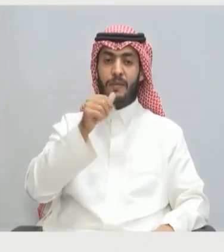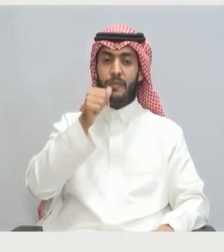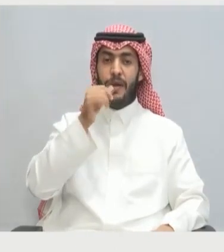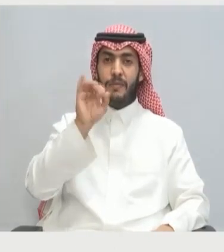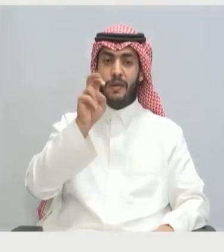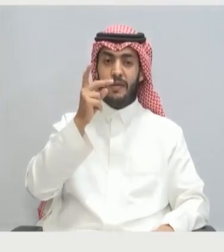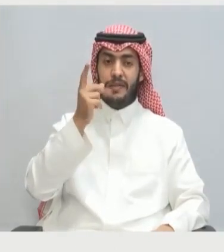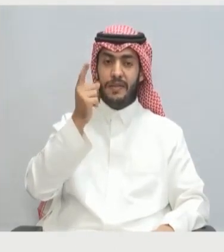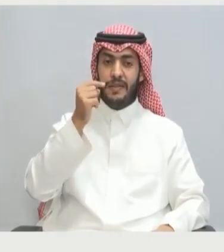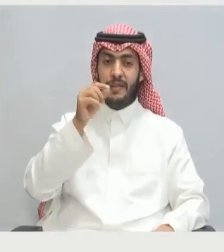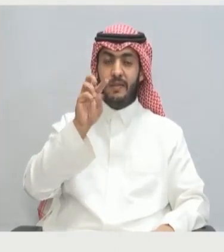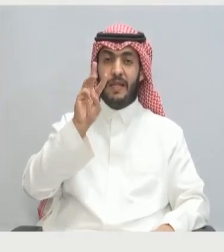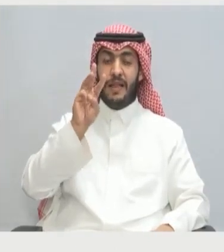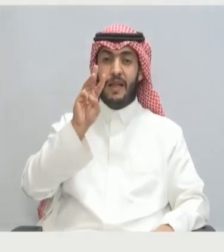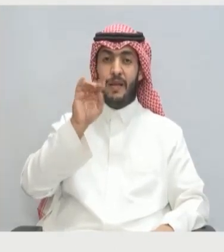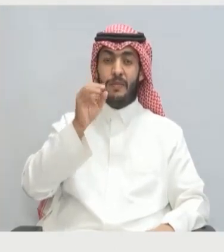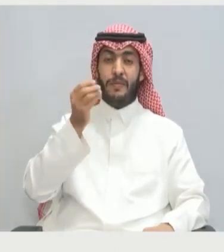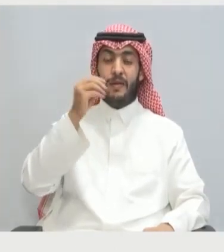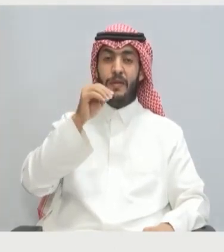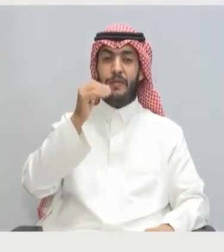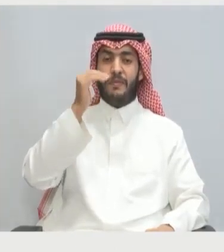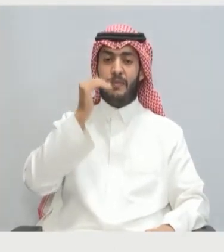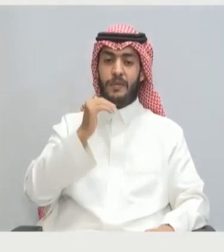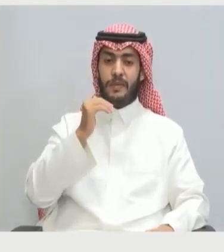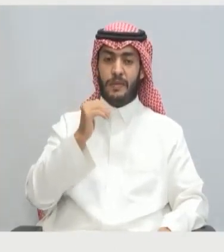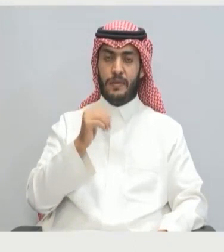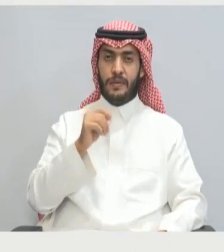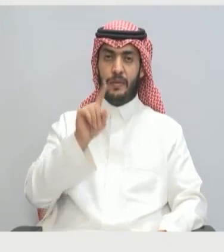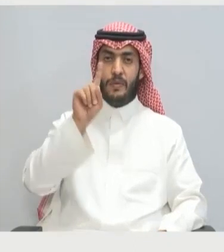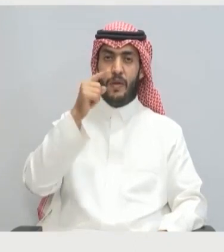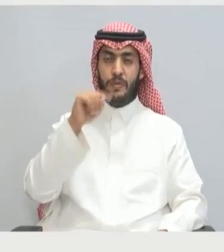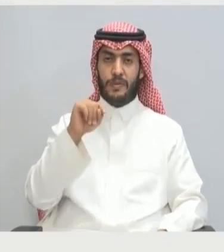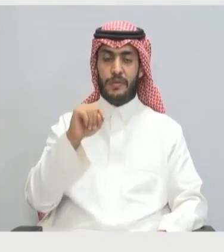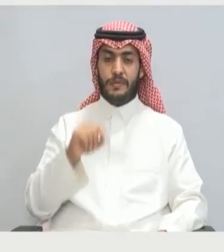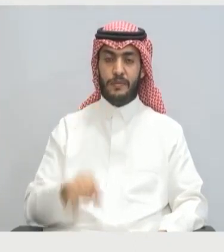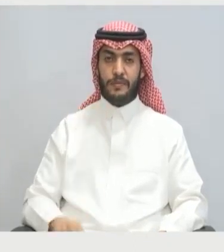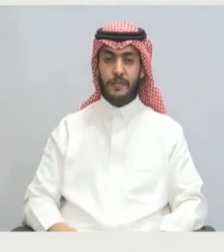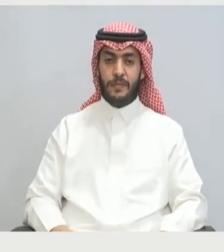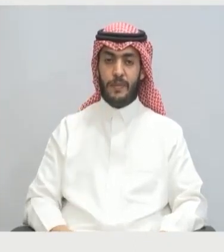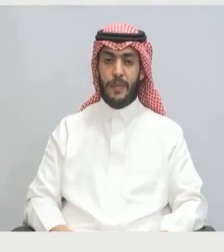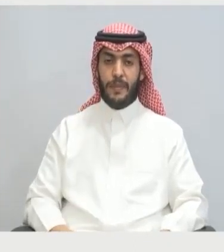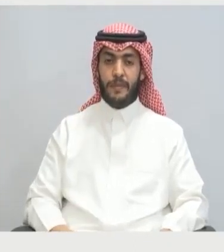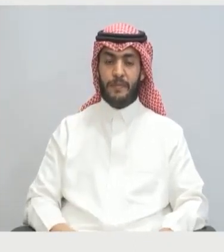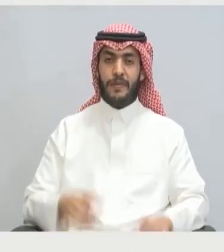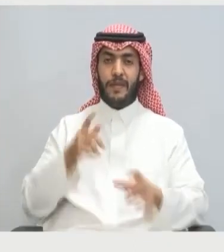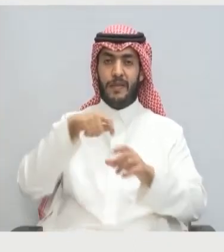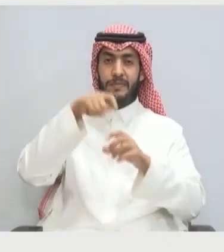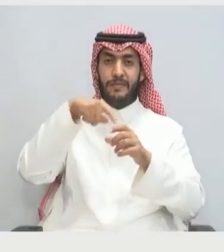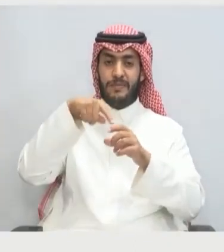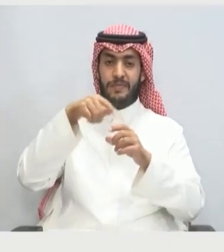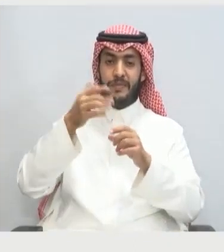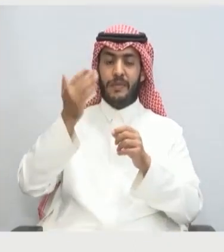المقطر اذا الثلاثه مولار ساخف وتعطيني 1 وص مولار وايضا نقوم بالتحريك